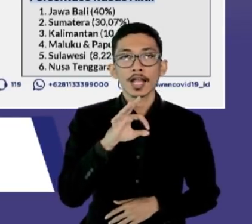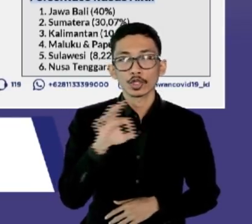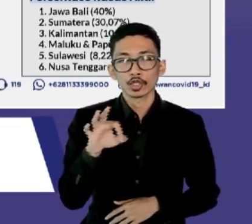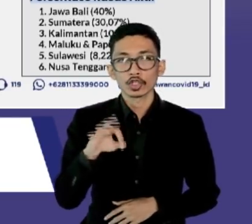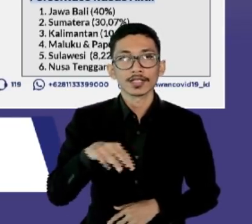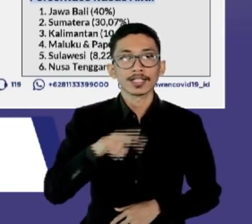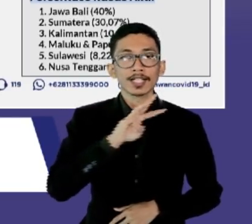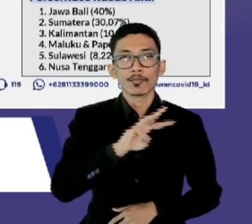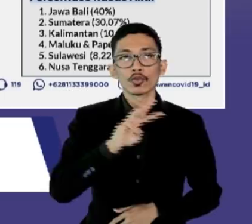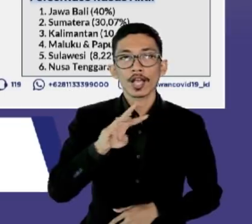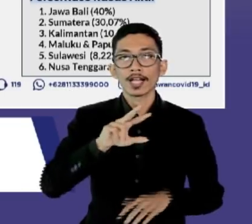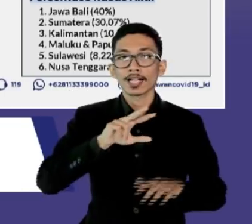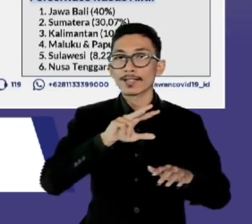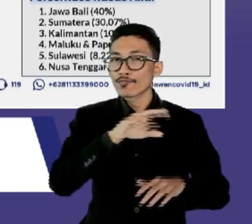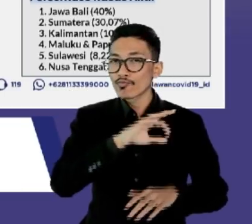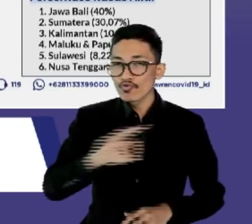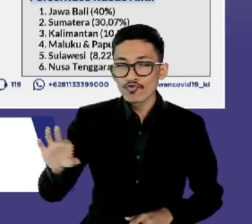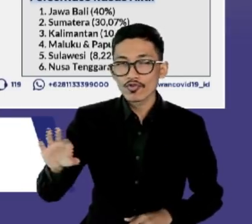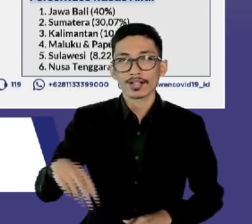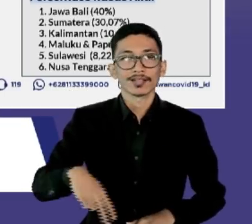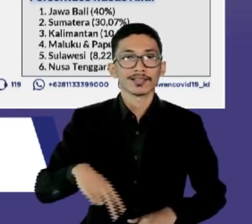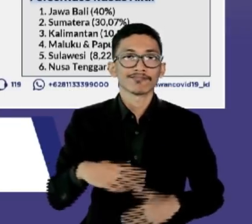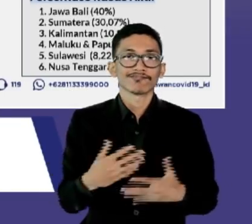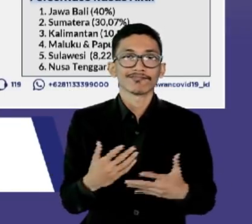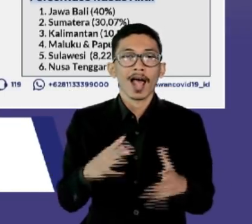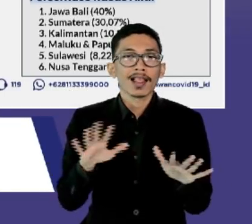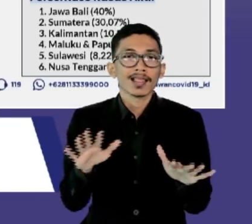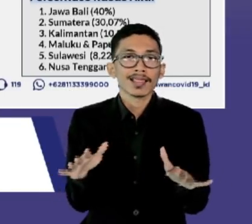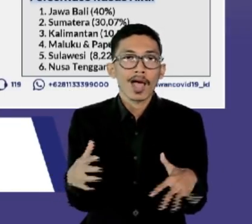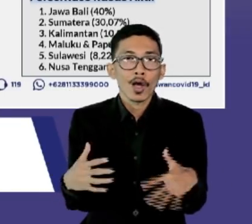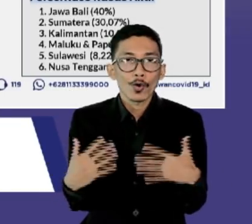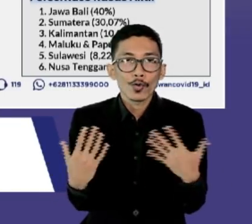333.810 kasus atau menyumbang